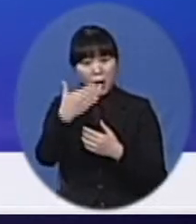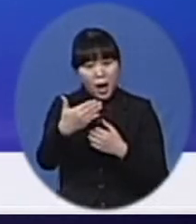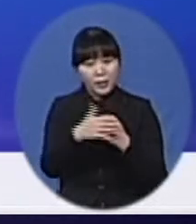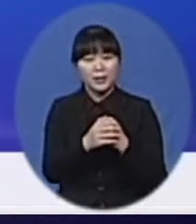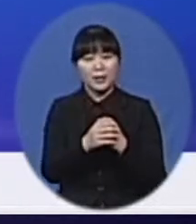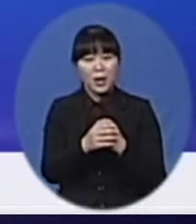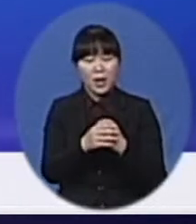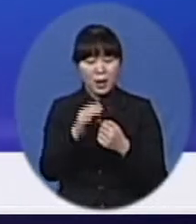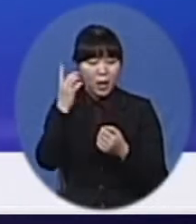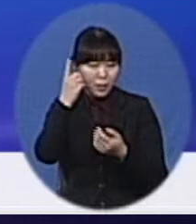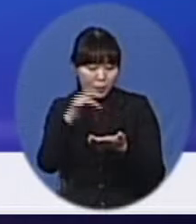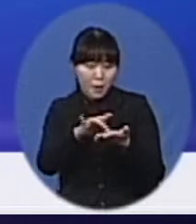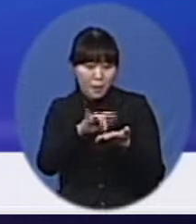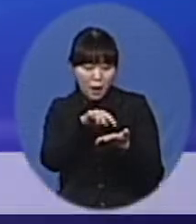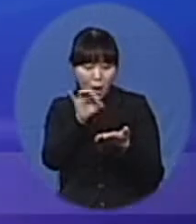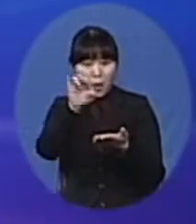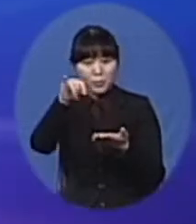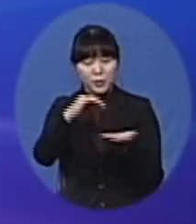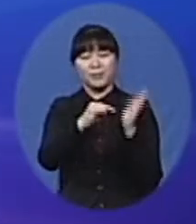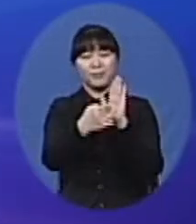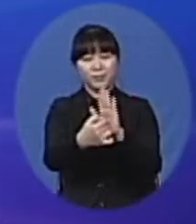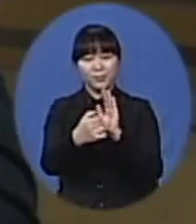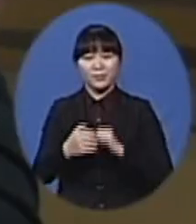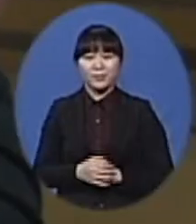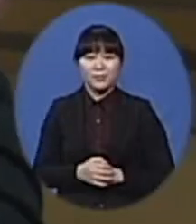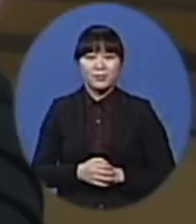건강정보 애플리케이션을 개편해 출시합니다.